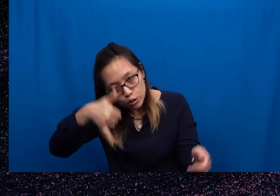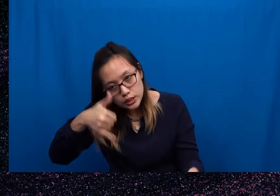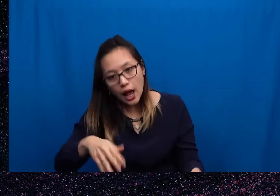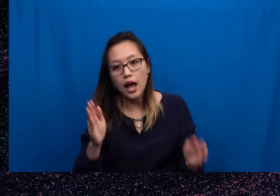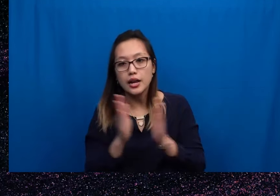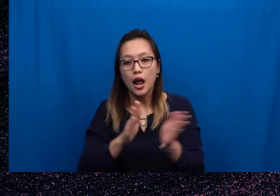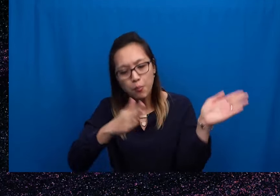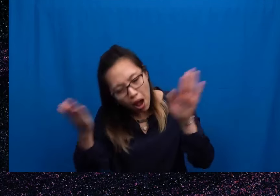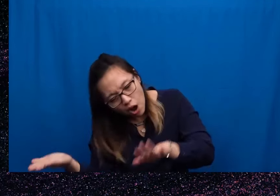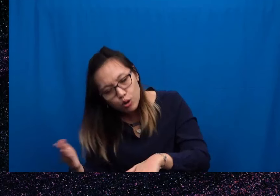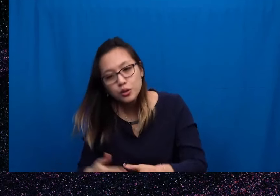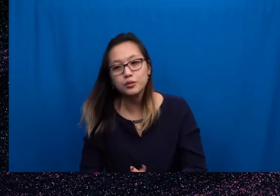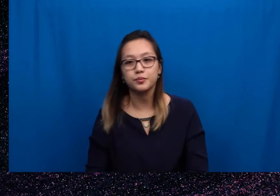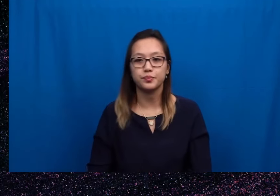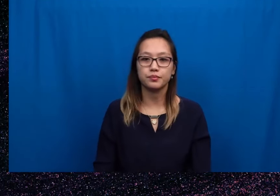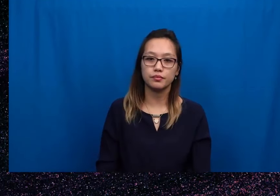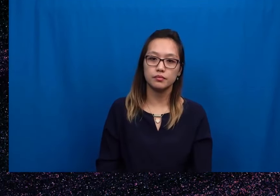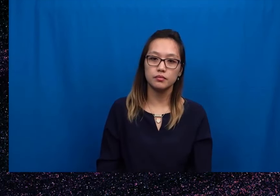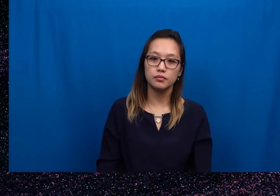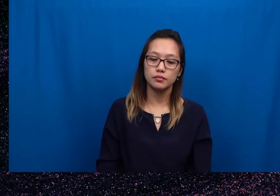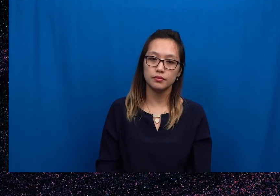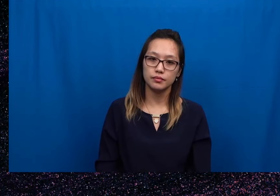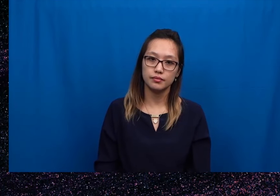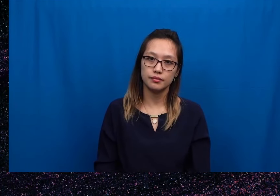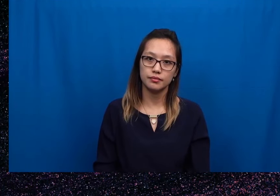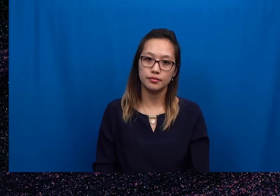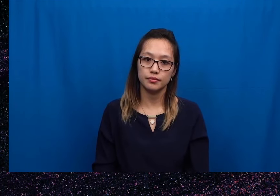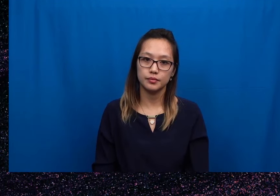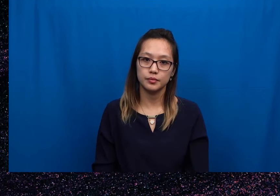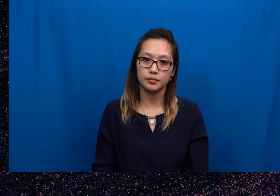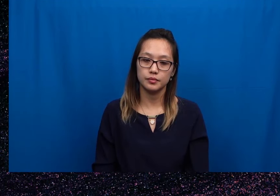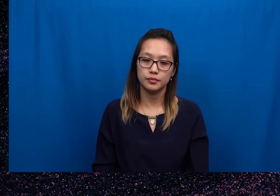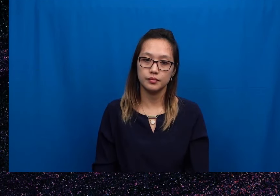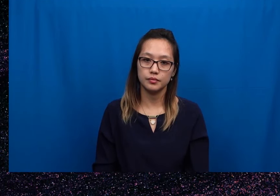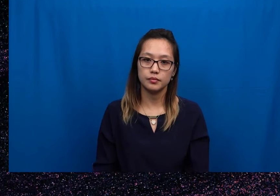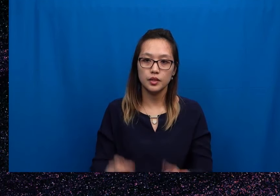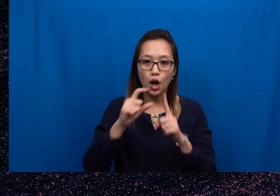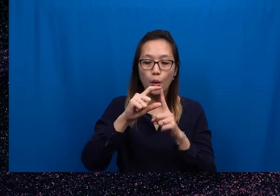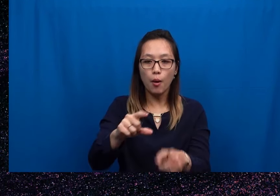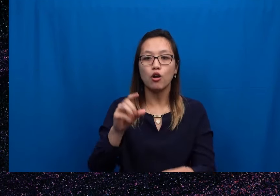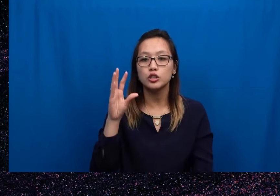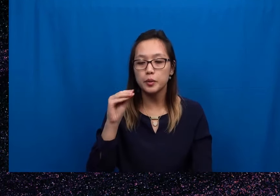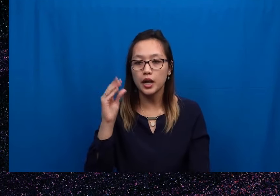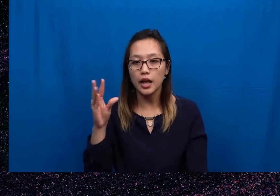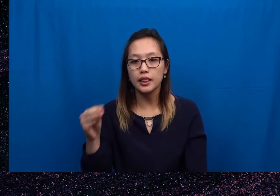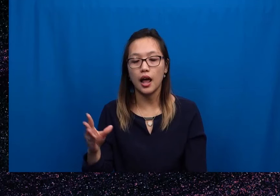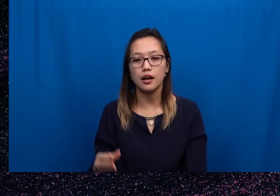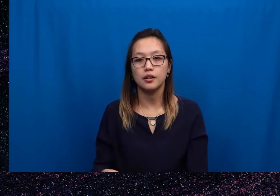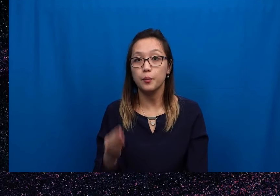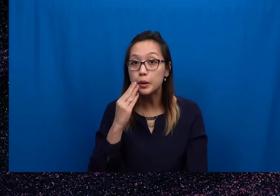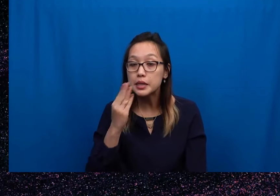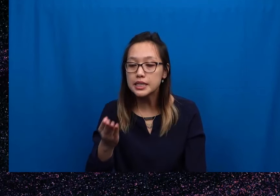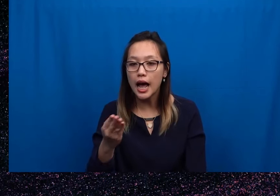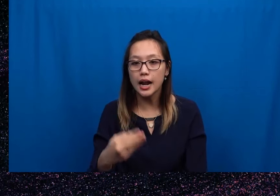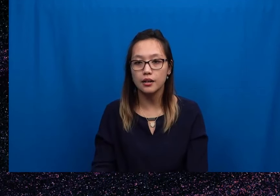Perhatikan apa yang disaksikan oleh Rasul Paulus. Di Roma pasal yang ke-7 ayat 24 dia masih